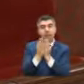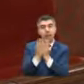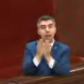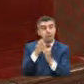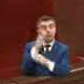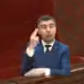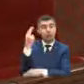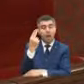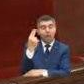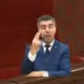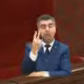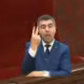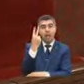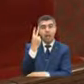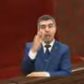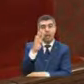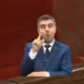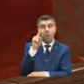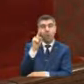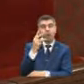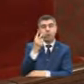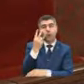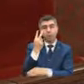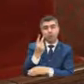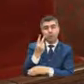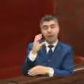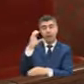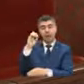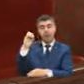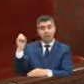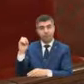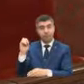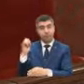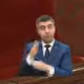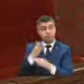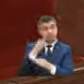حوالي 223 ألف طالب جديد، يعني النسبة ديال النجاح في البكالوريا 18%.